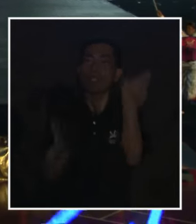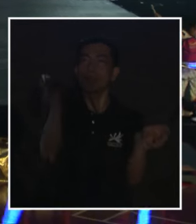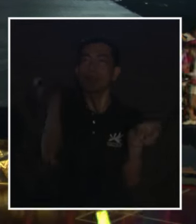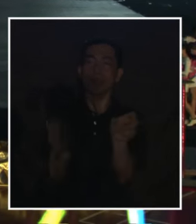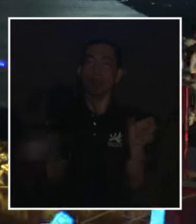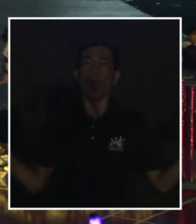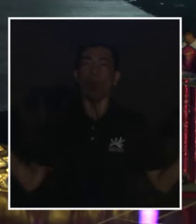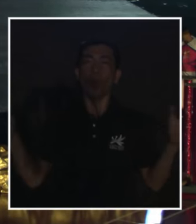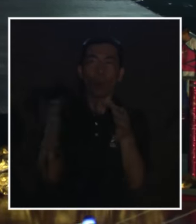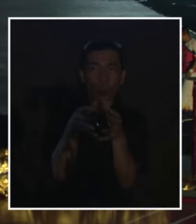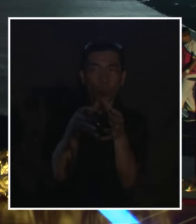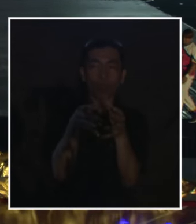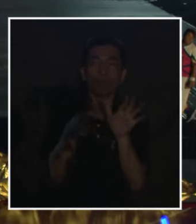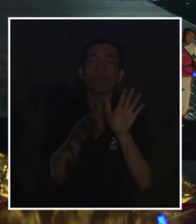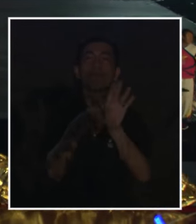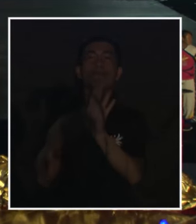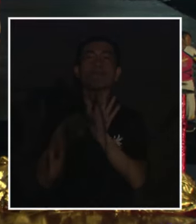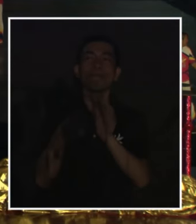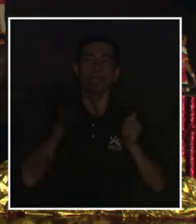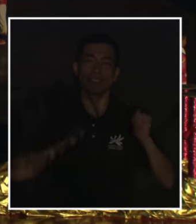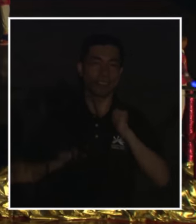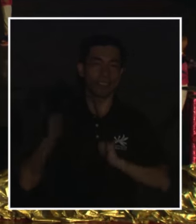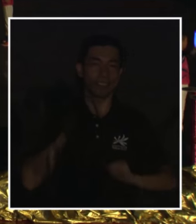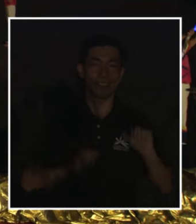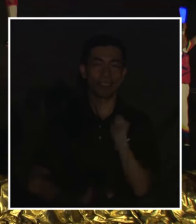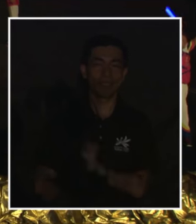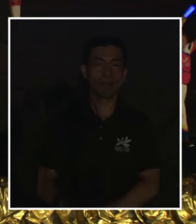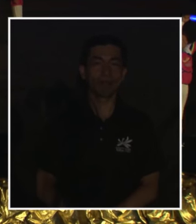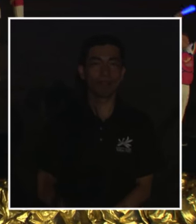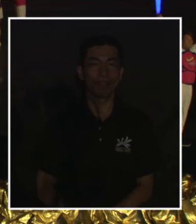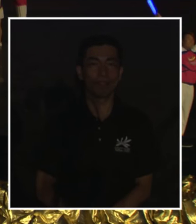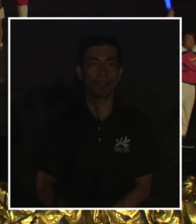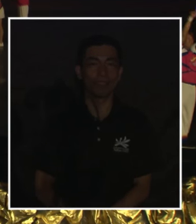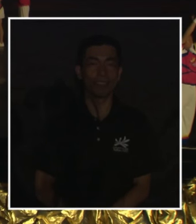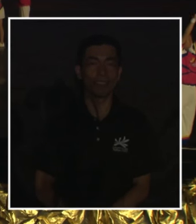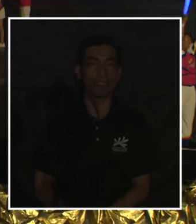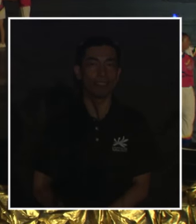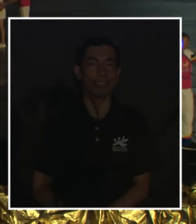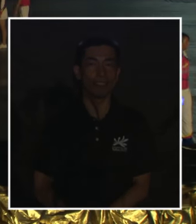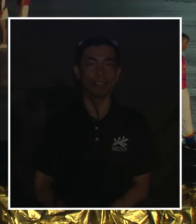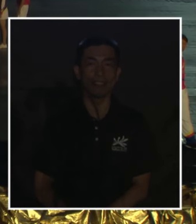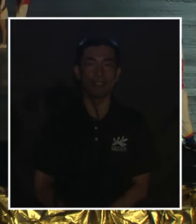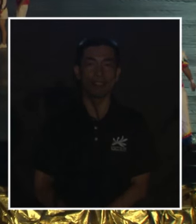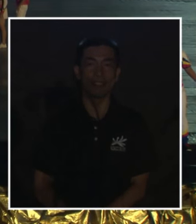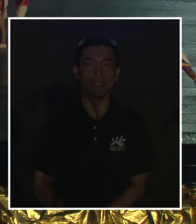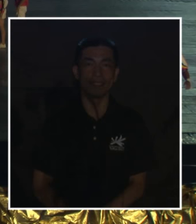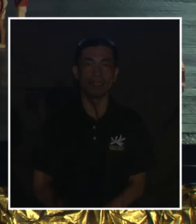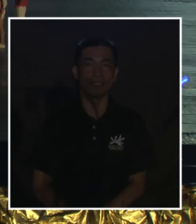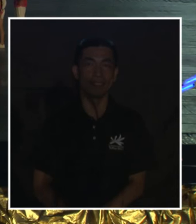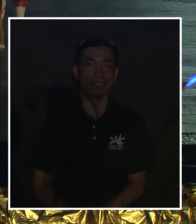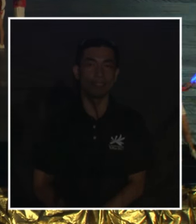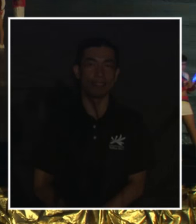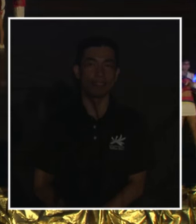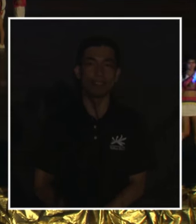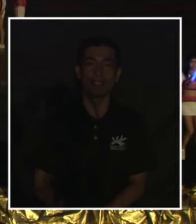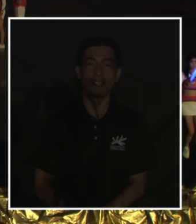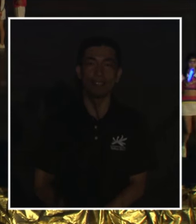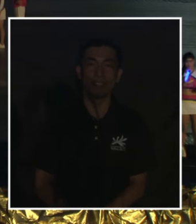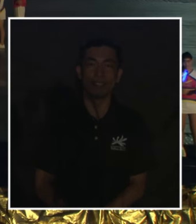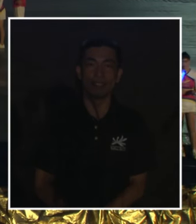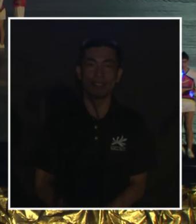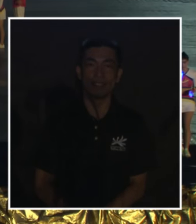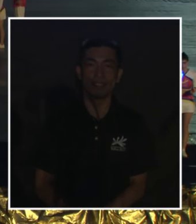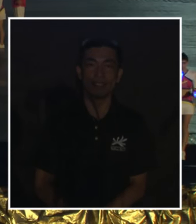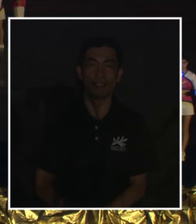啦队表演。 The opening performances is brought to us by 新兴 High School, Vening University and 裕